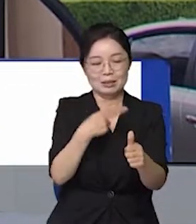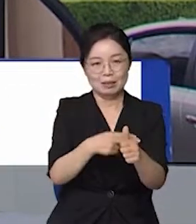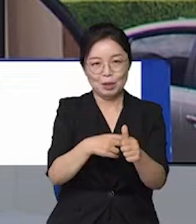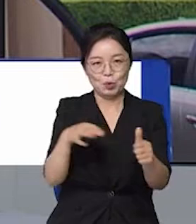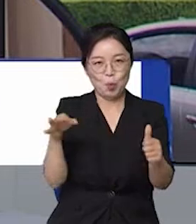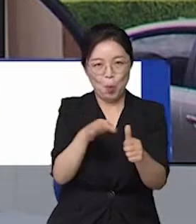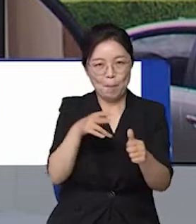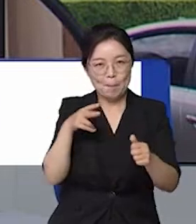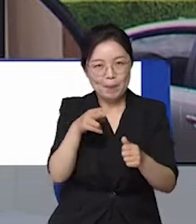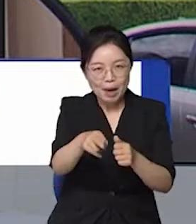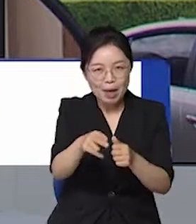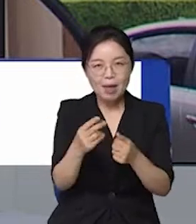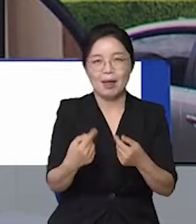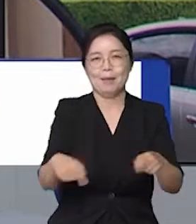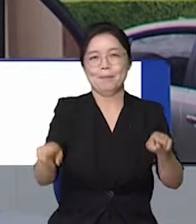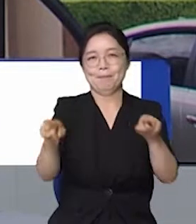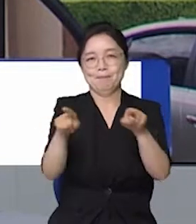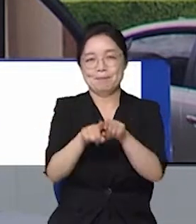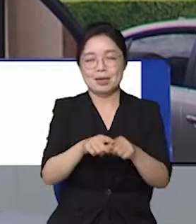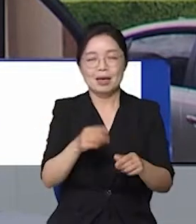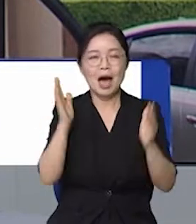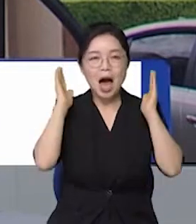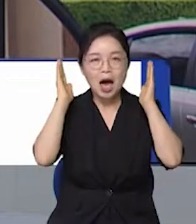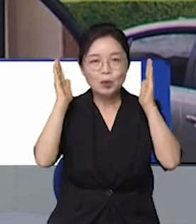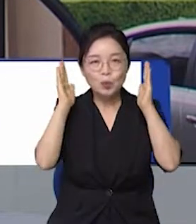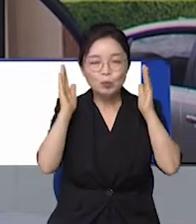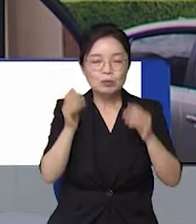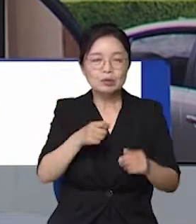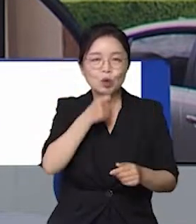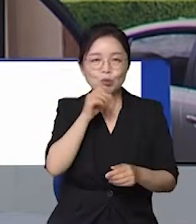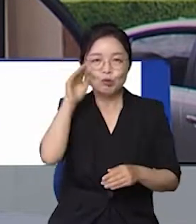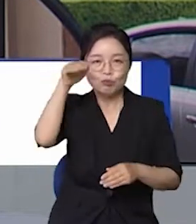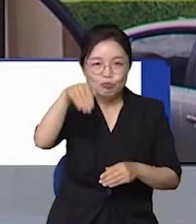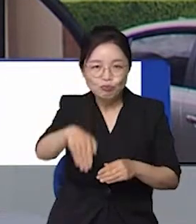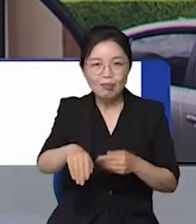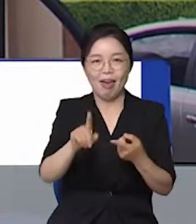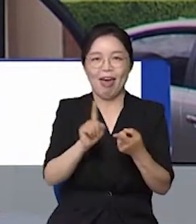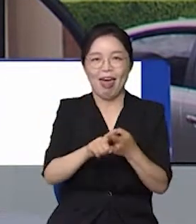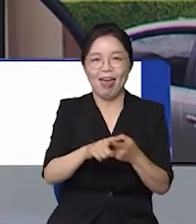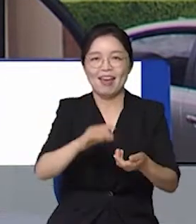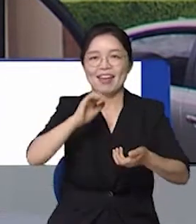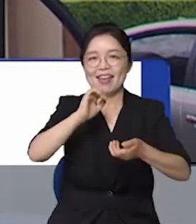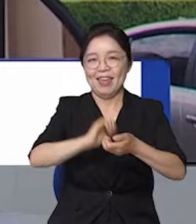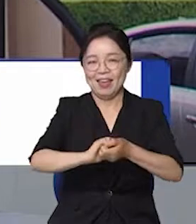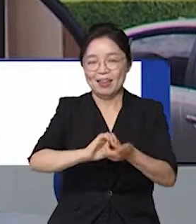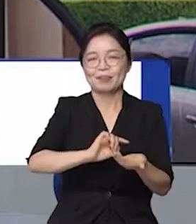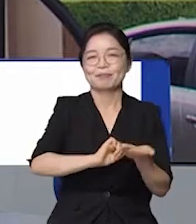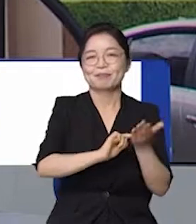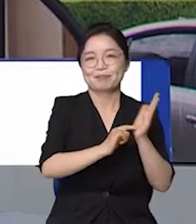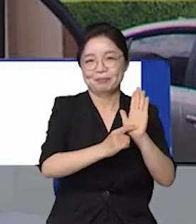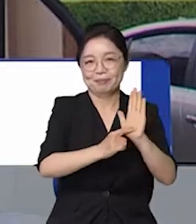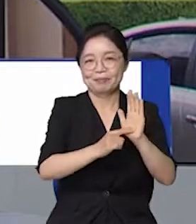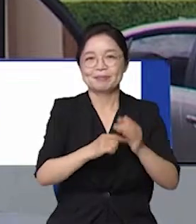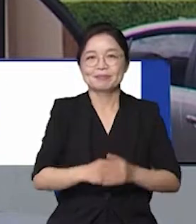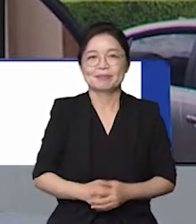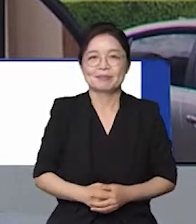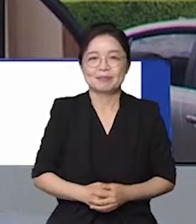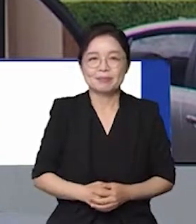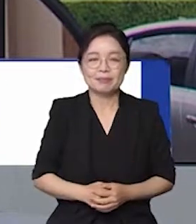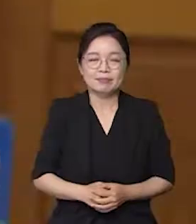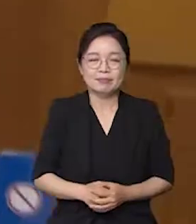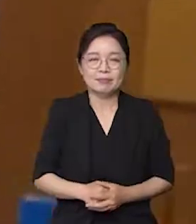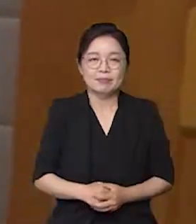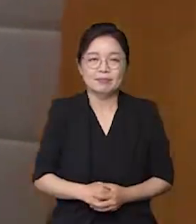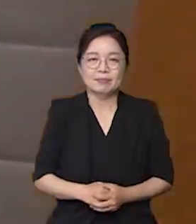긍정적인 평가와 함께 성적 하락 등에서 진보 교육감의 한계를 드러냈다는 평가가 나옵니다. 고우리 기자입니다.